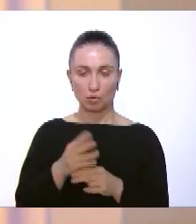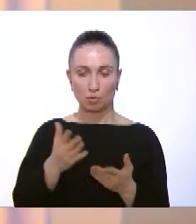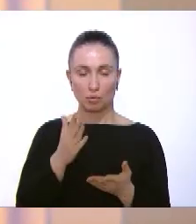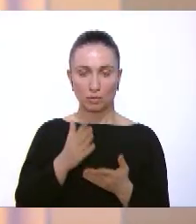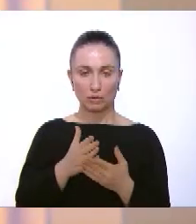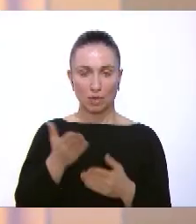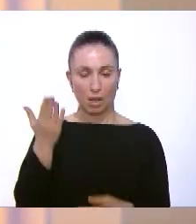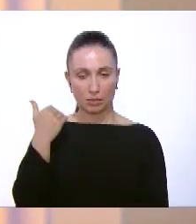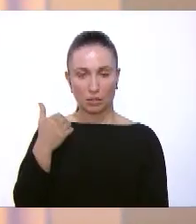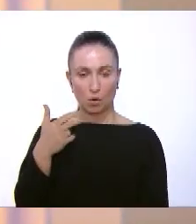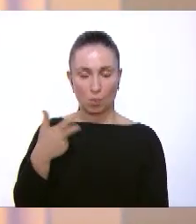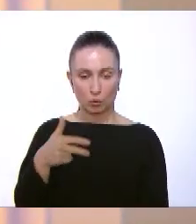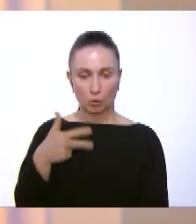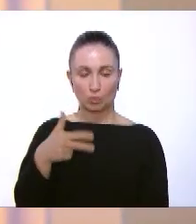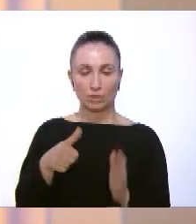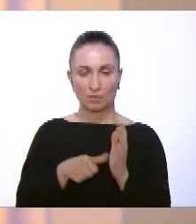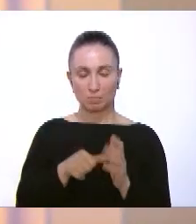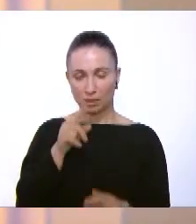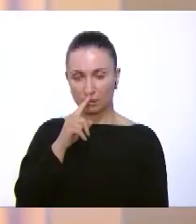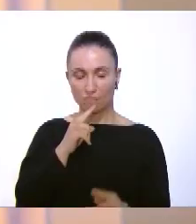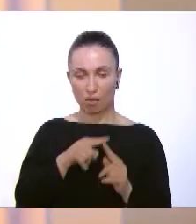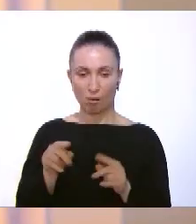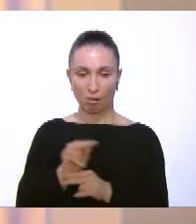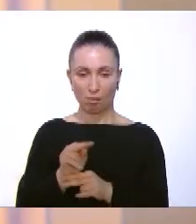ადრე 30-36 თვეს